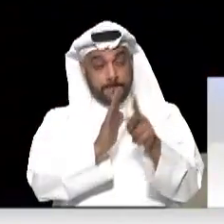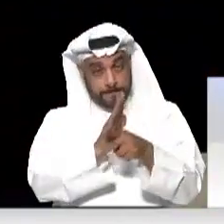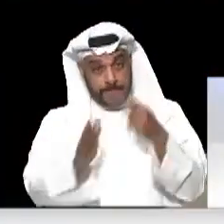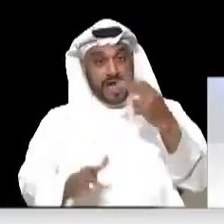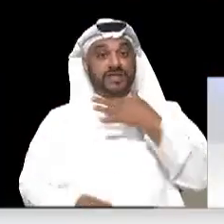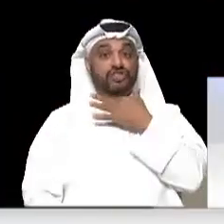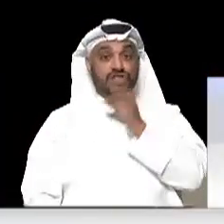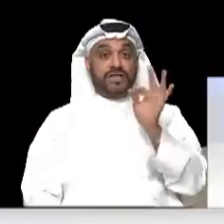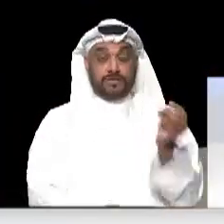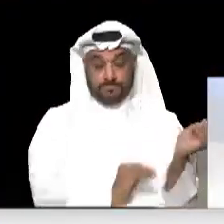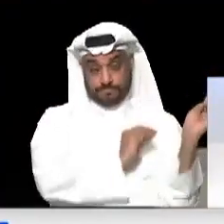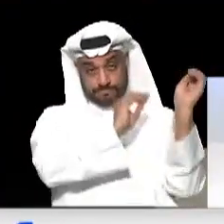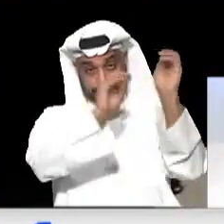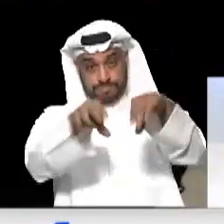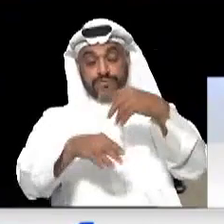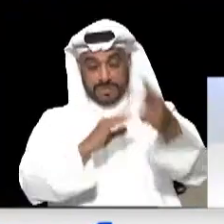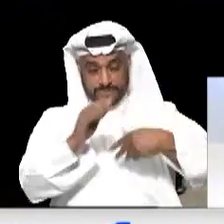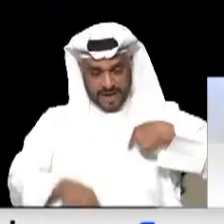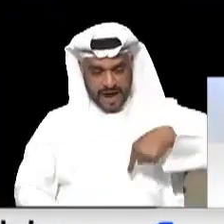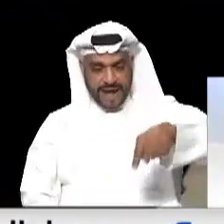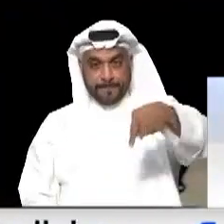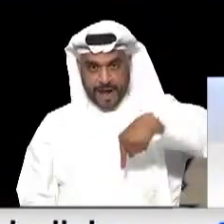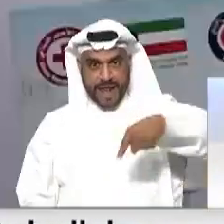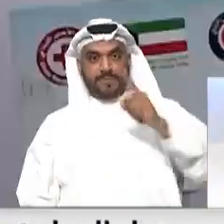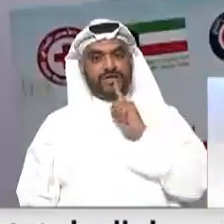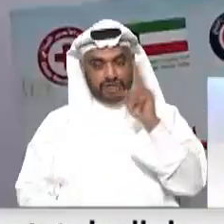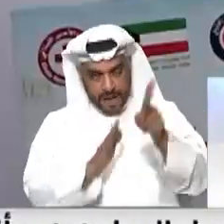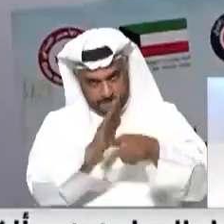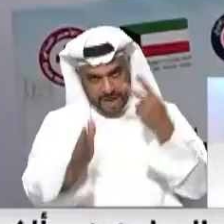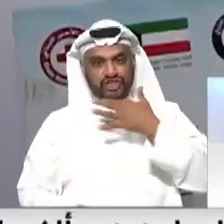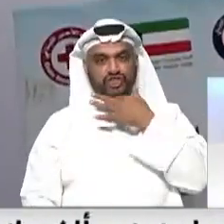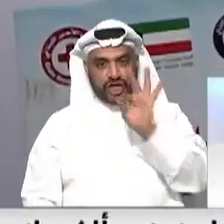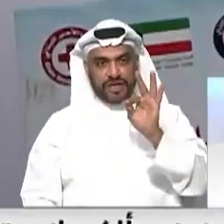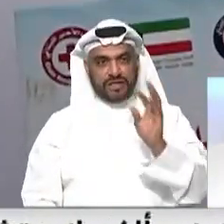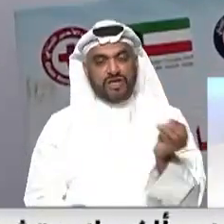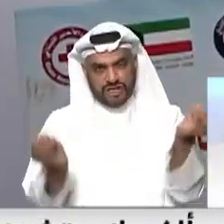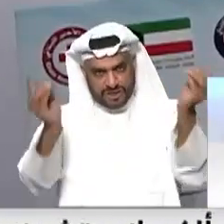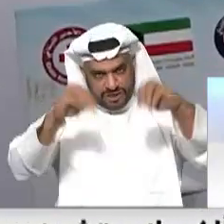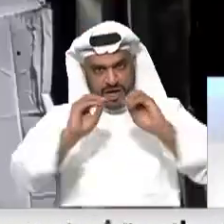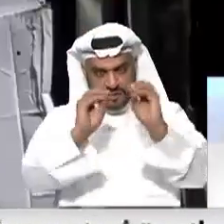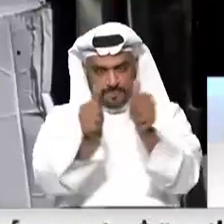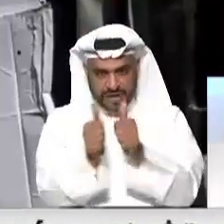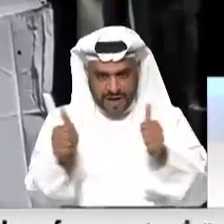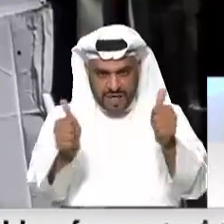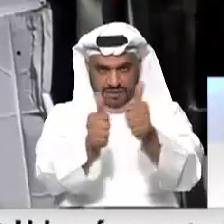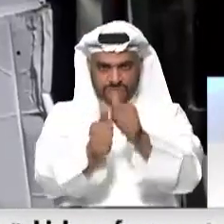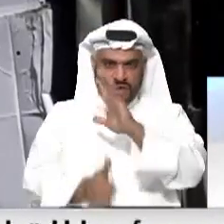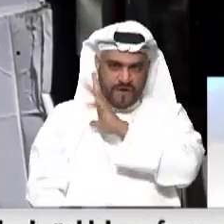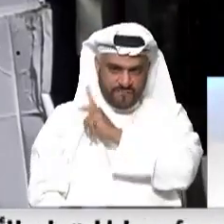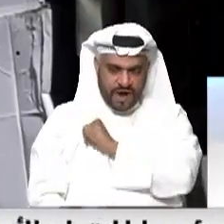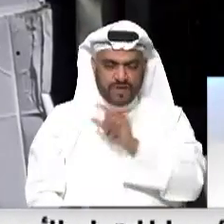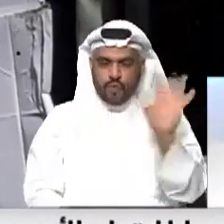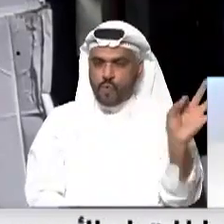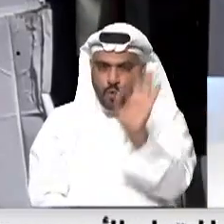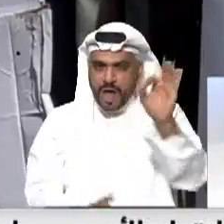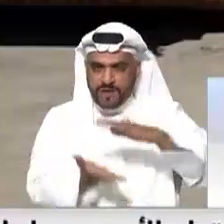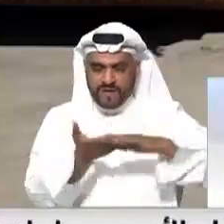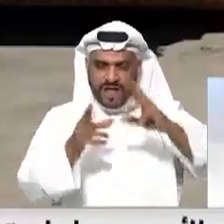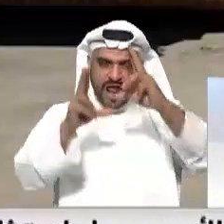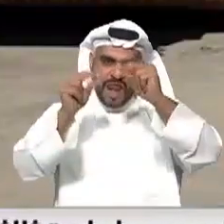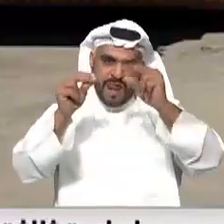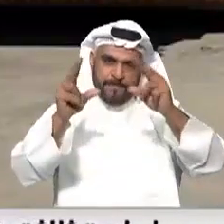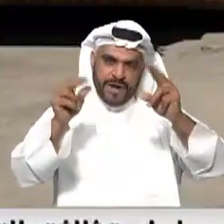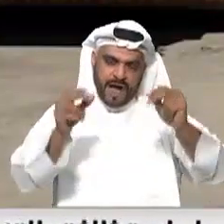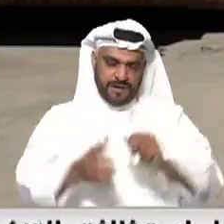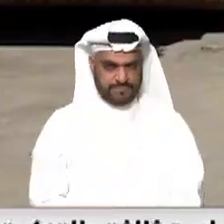السلال الرمضانية المقدمة من الشعب الكويتي لمساعدة عائلات لبنانية وسورية في لبنان. تعودوا